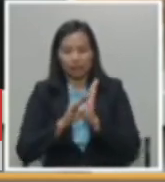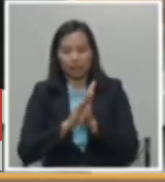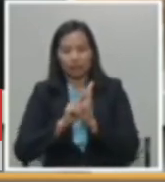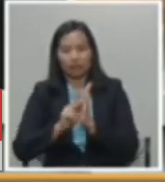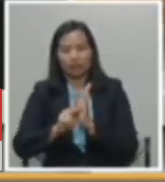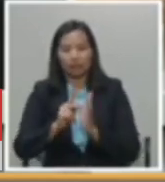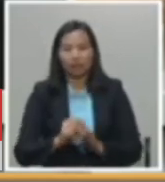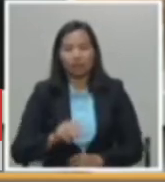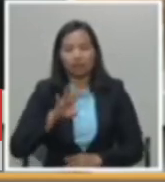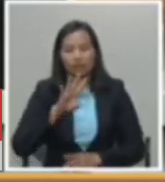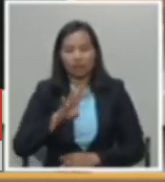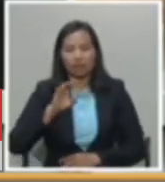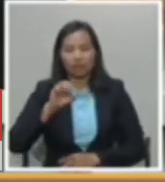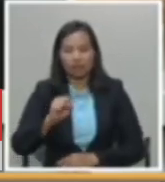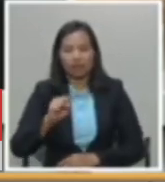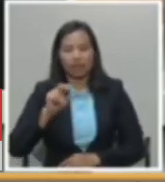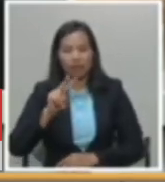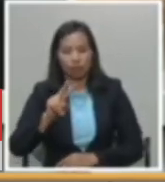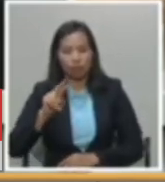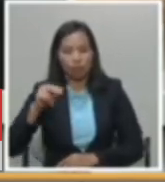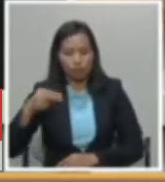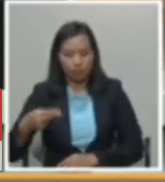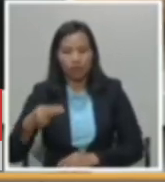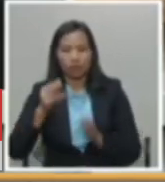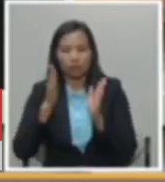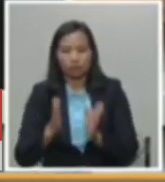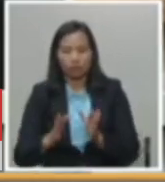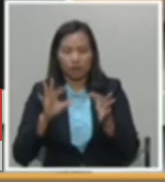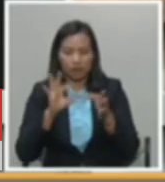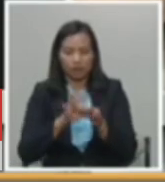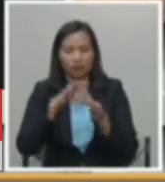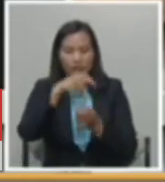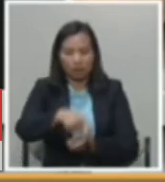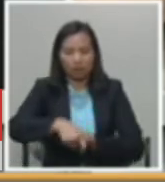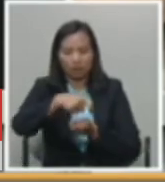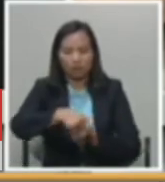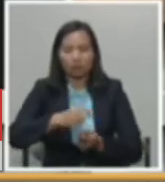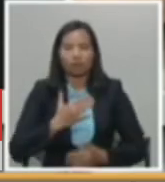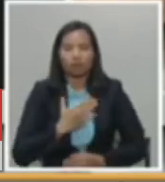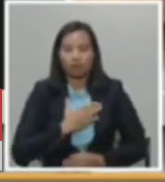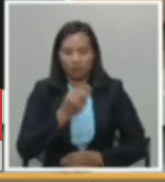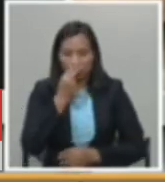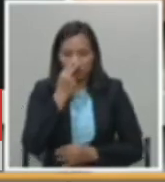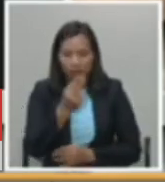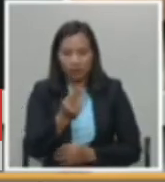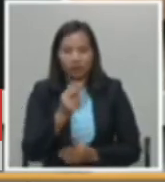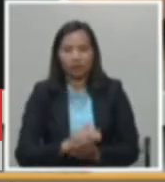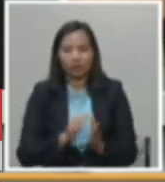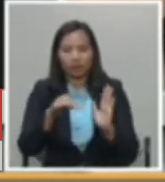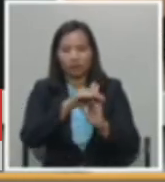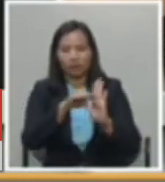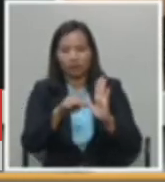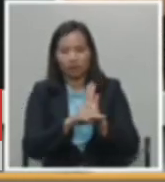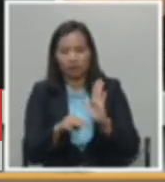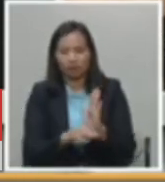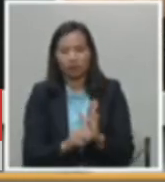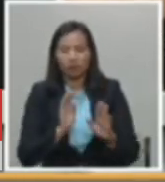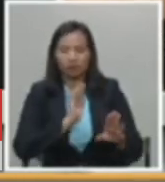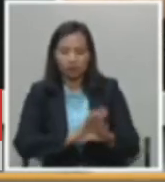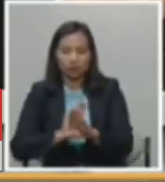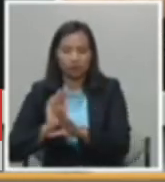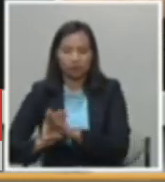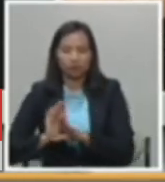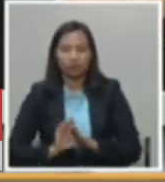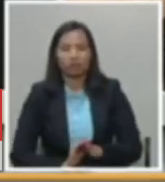420,000คนเกี่ยวข้องกับเกษตรกรหมดผมก็เห็นดีด้วยนโยบายต่างๆกระตุ้นเศรษฐกิจ